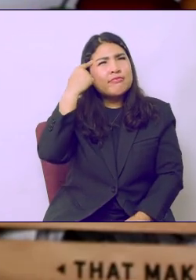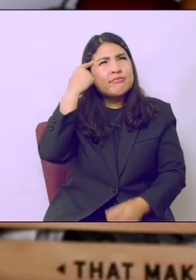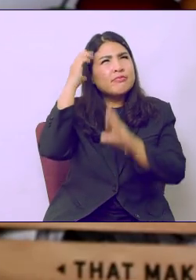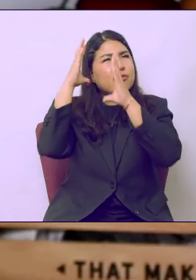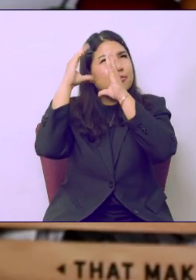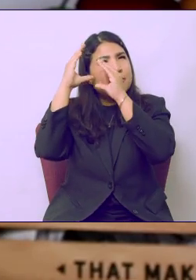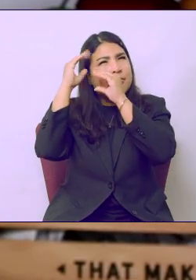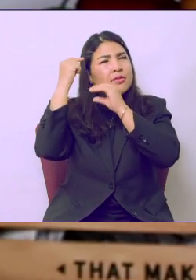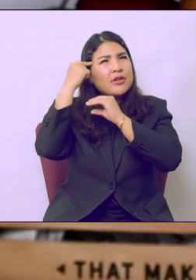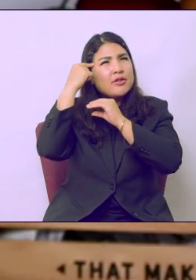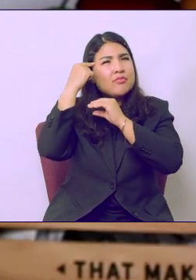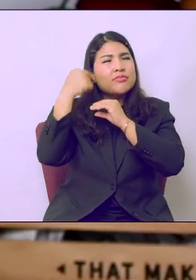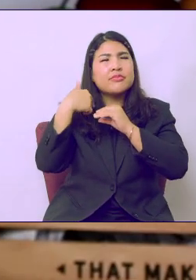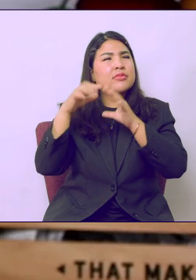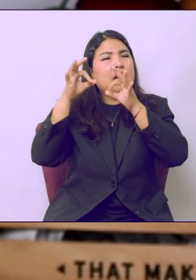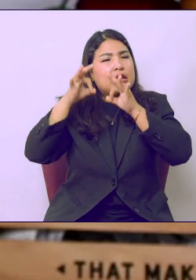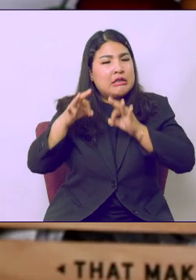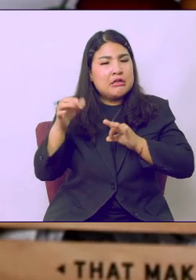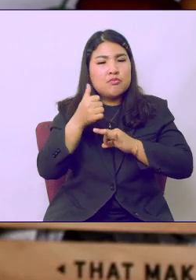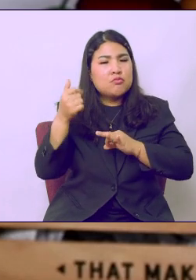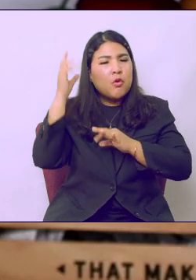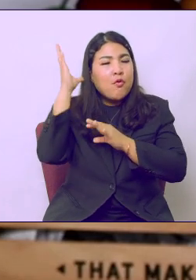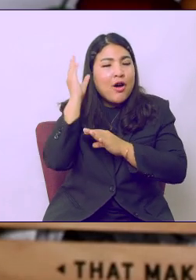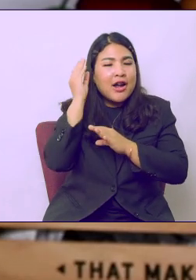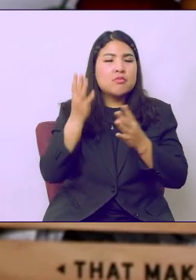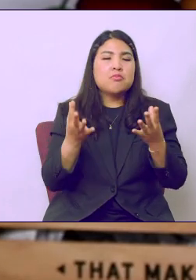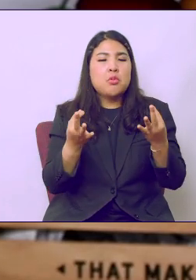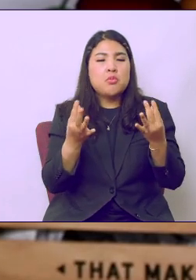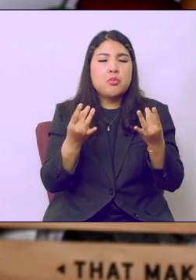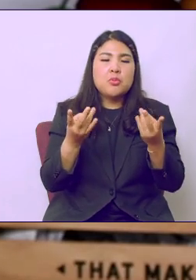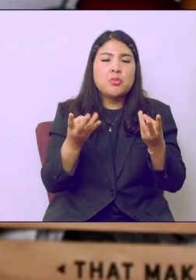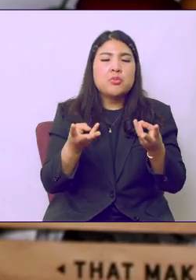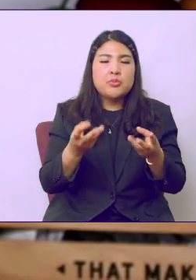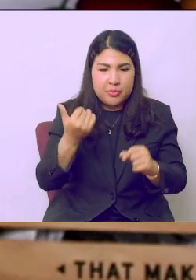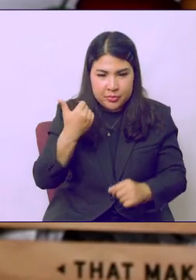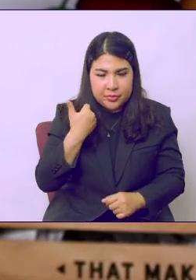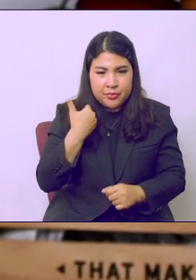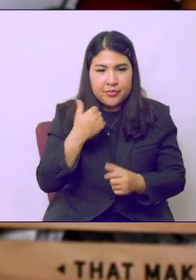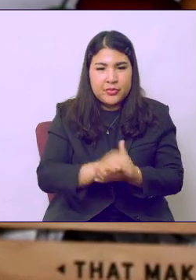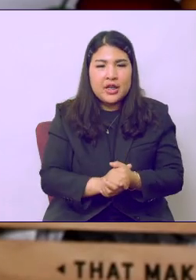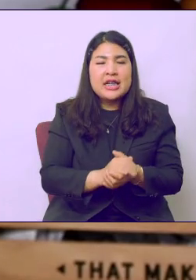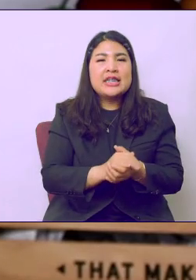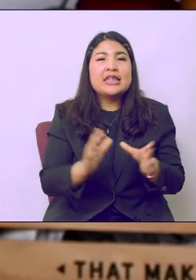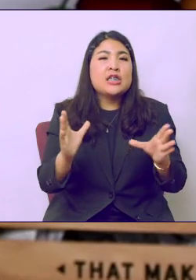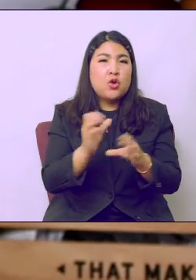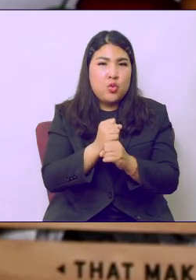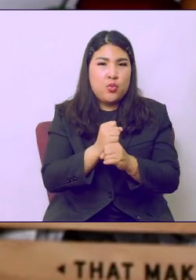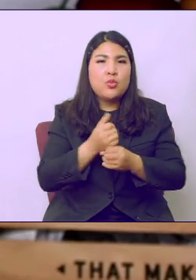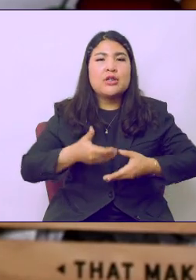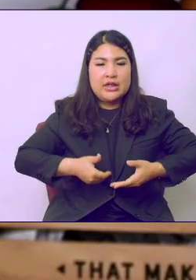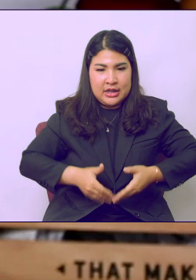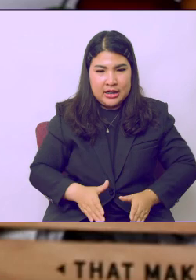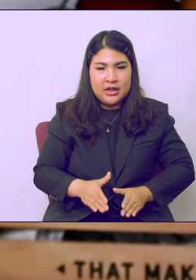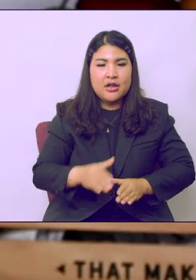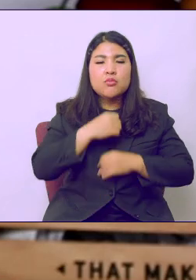สมองของเราเนี่ยมันจะไม่ตัดสินเรื่องอื่นนะครับจะไม่มีเรื่องอื่นเข้ามาเนาะศัทธานามาก็ที่บอกออนะครับก็เอาง่ายๆก็นี่แหละครับคือเรื่องของเกิดแก่